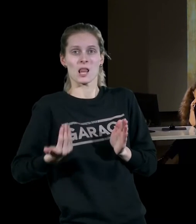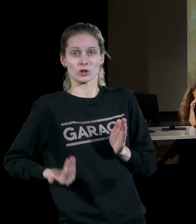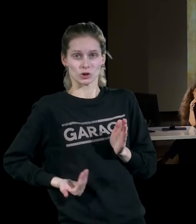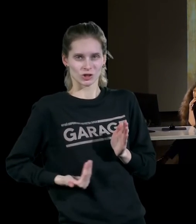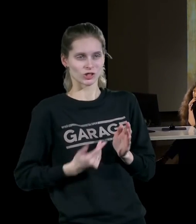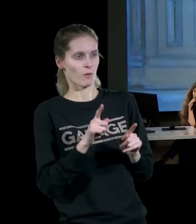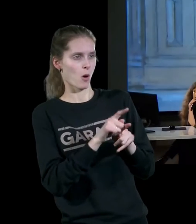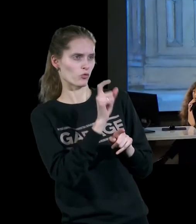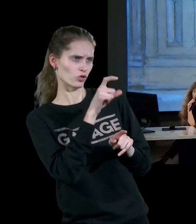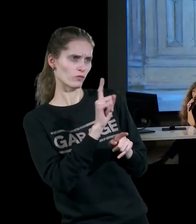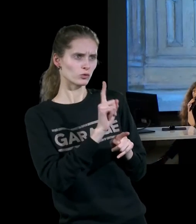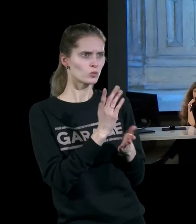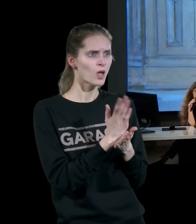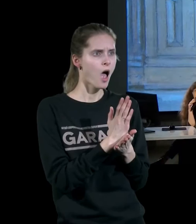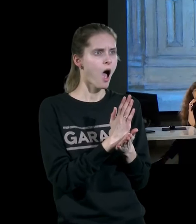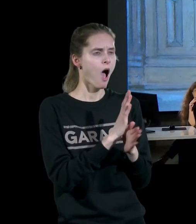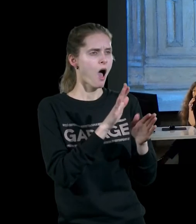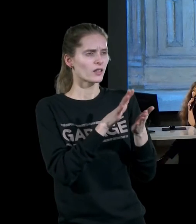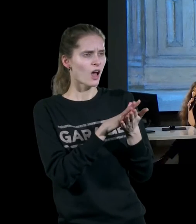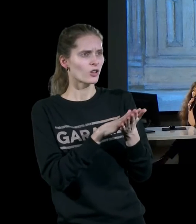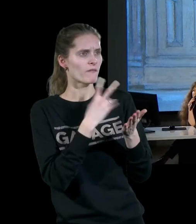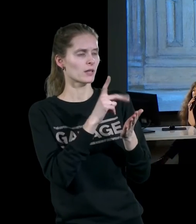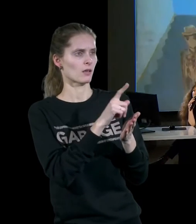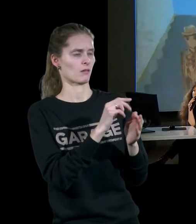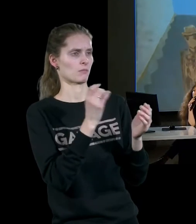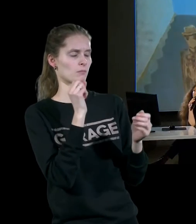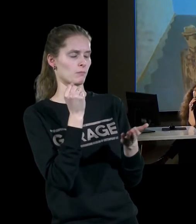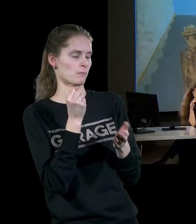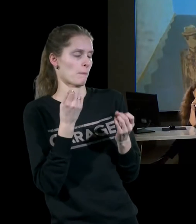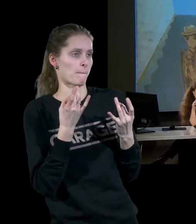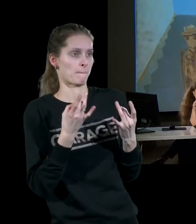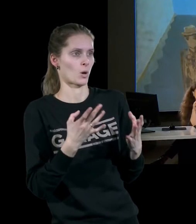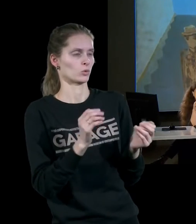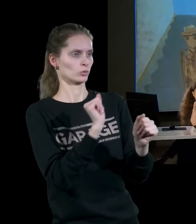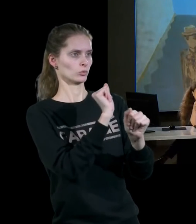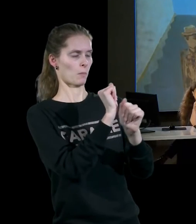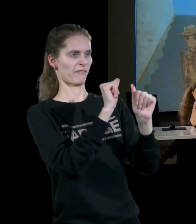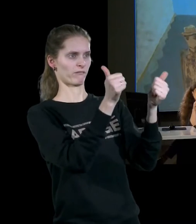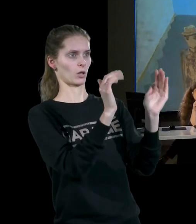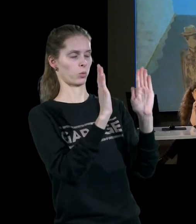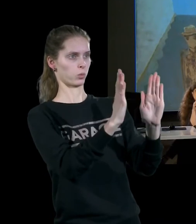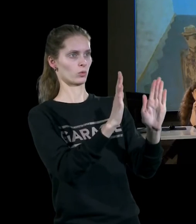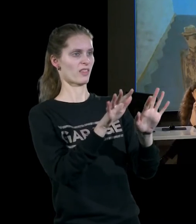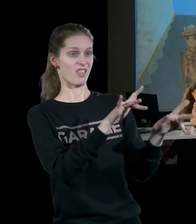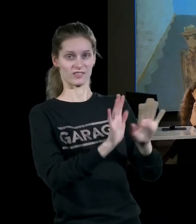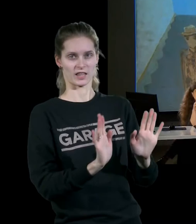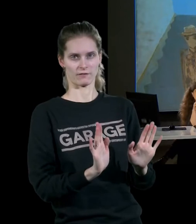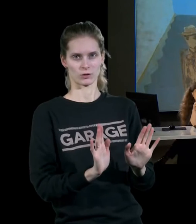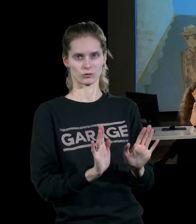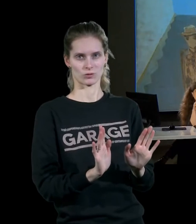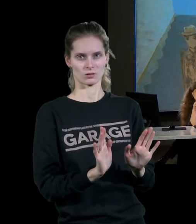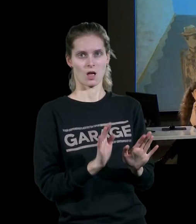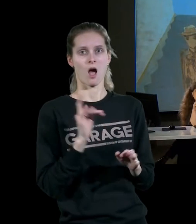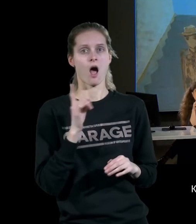которые вписаны в некое условное пространство, и возникают темы, связанные с античностью. Темы, которые для Ротко были